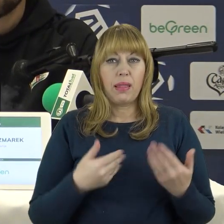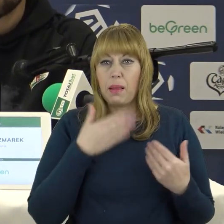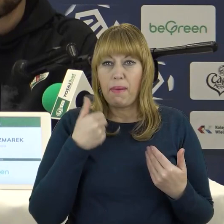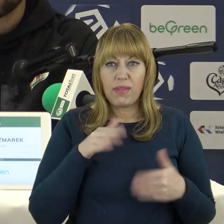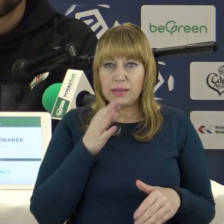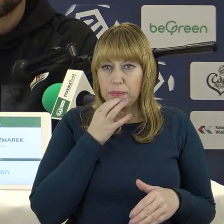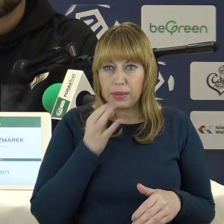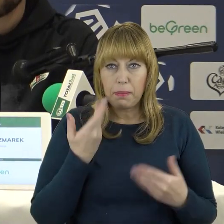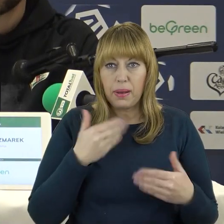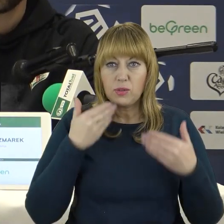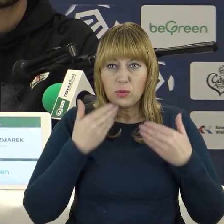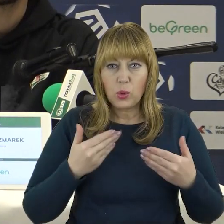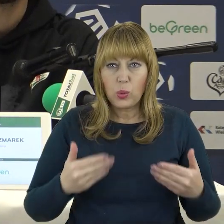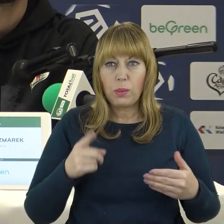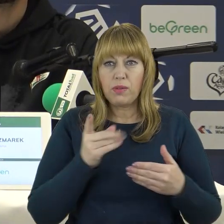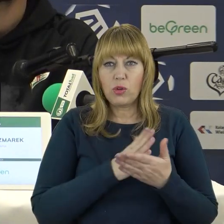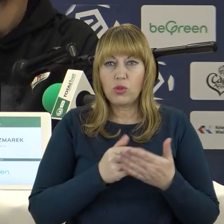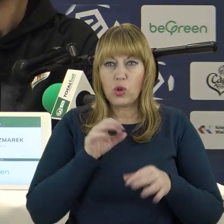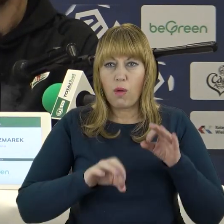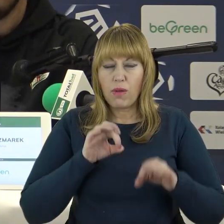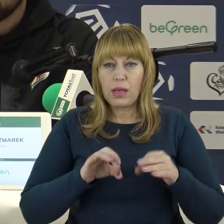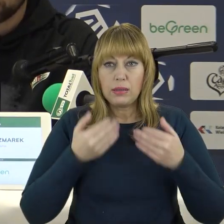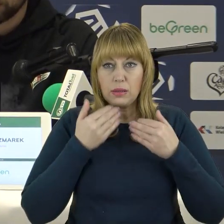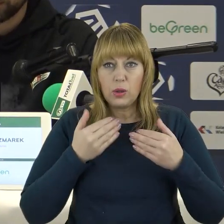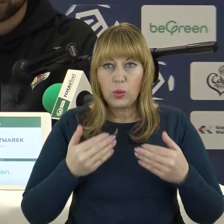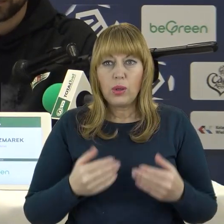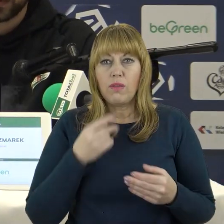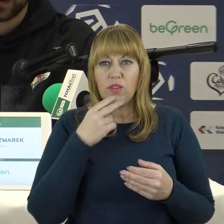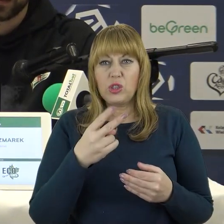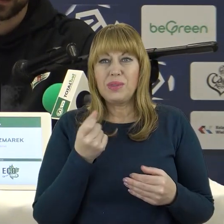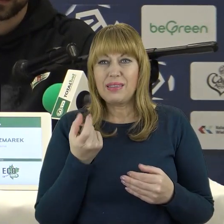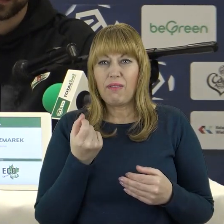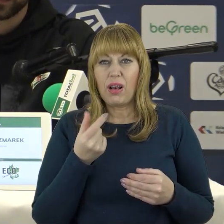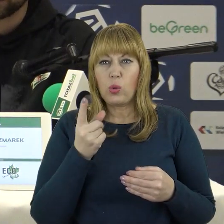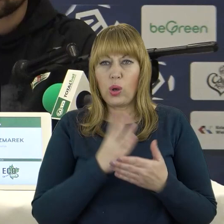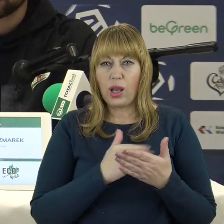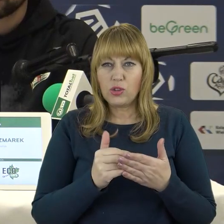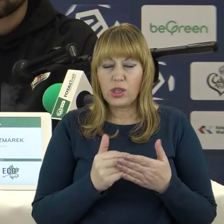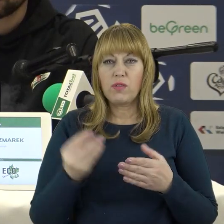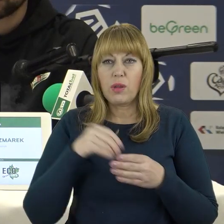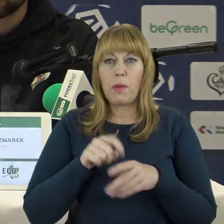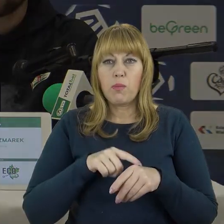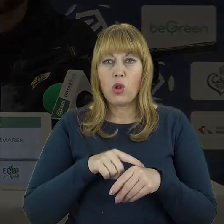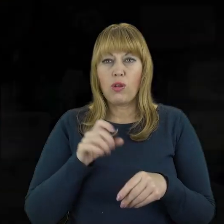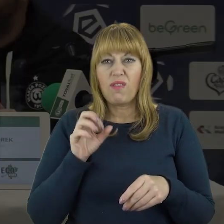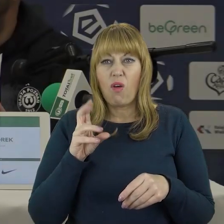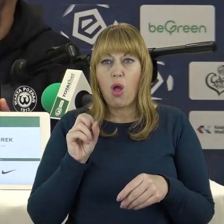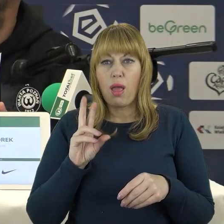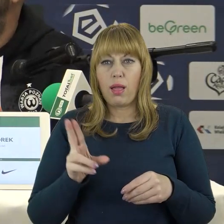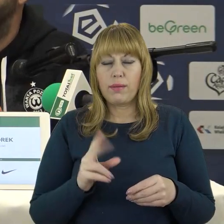więcej pytań, także bardzo dziękuję za pierwszą część konferencji. Dziękuję trenerze. Widzimy się za chwilkę na drugiej części z udziałem trenera Piotra Tworka.